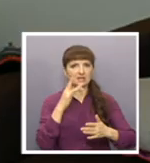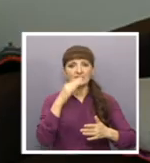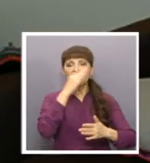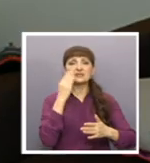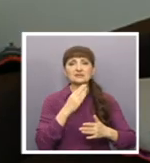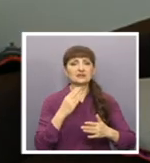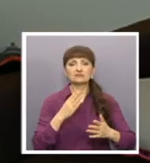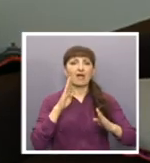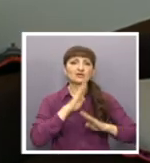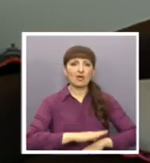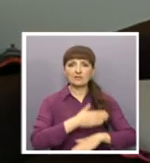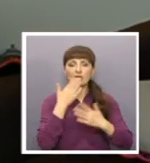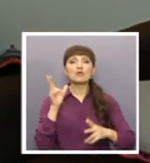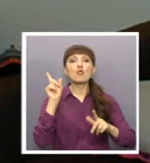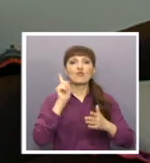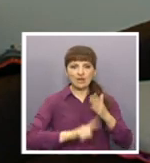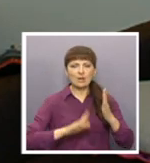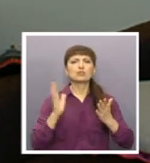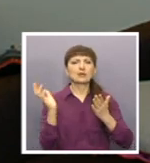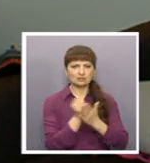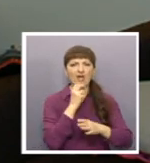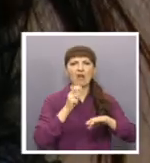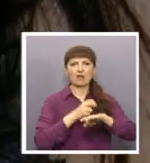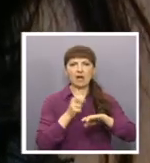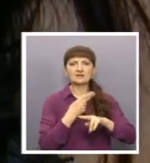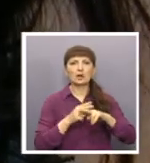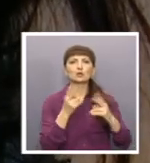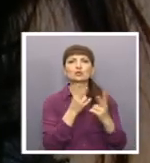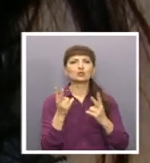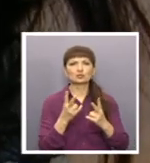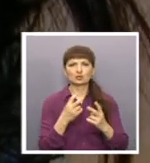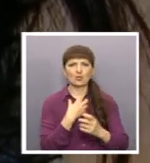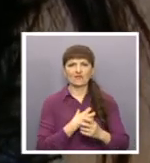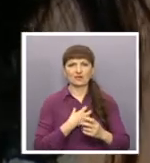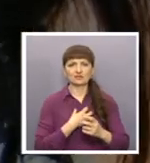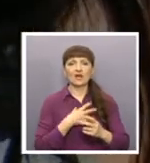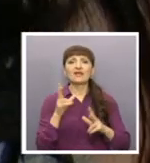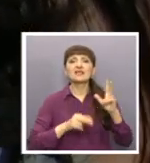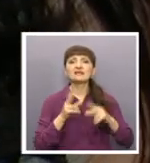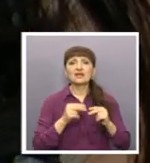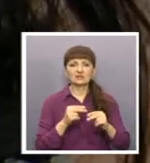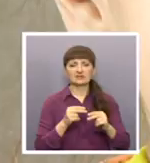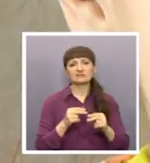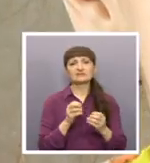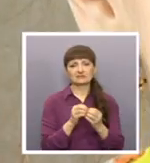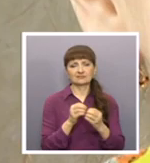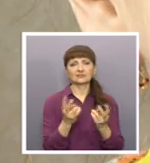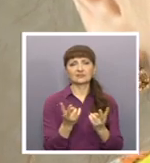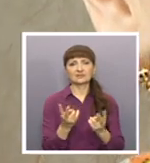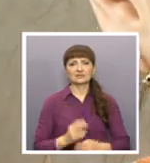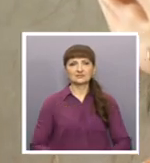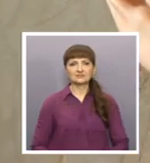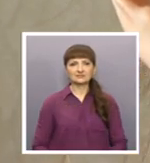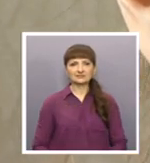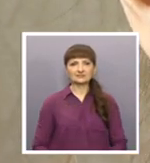не отчаиваются. Они уверены, что дождутся чудо-лекарств, которые нужны им как воздух. Ведь только надежда умирает последней.